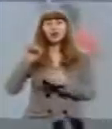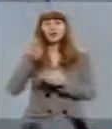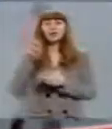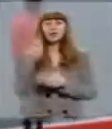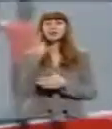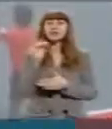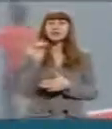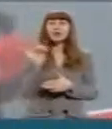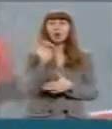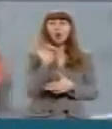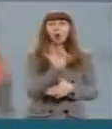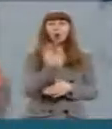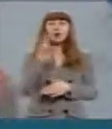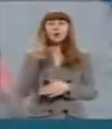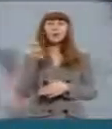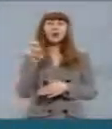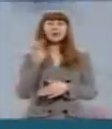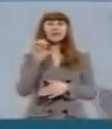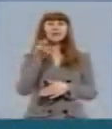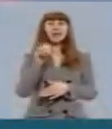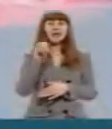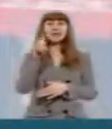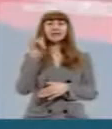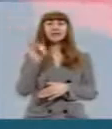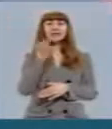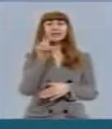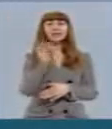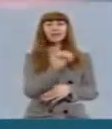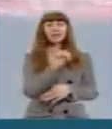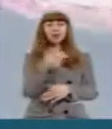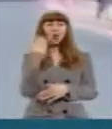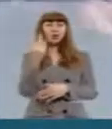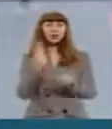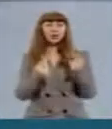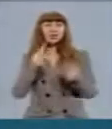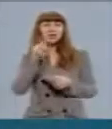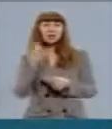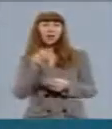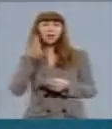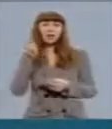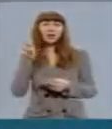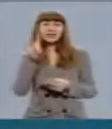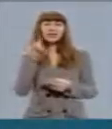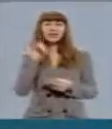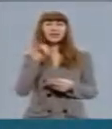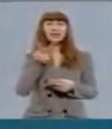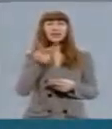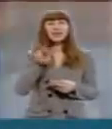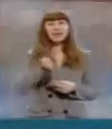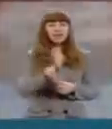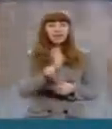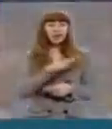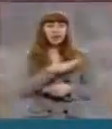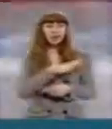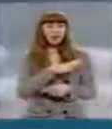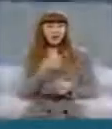құрамасының ойыншысы. Мансабында Бразилияның Копа Грильмен, Интелли және Испанияның Интер Мавистар командаларында өнер көрсеткен. Фабрицио Бастизини